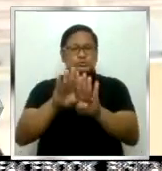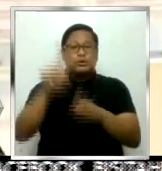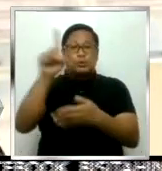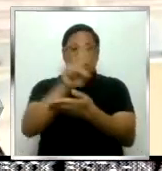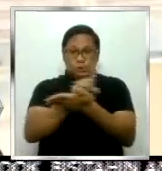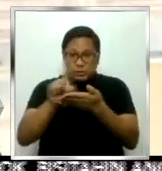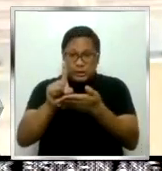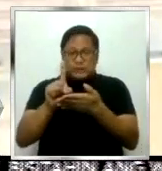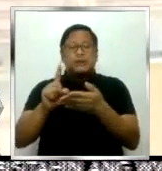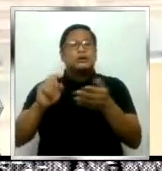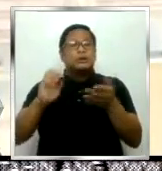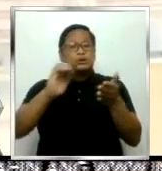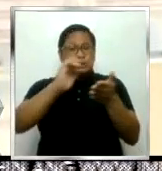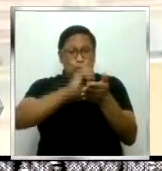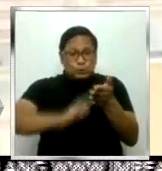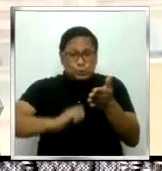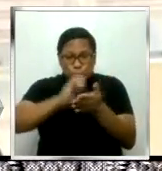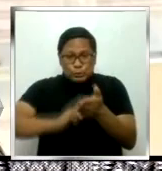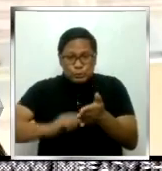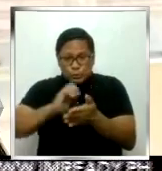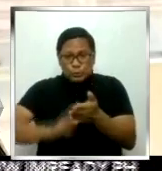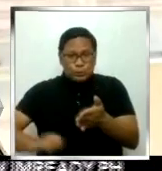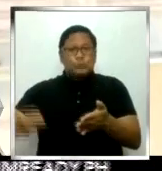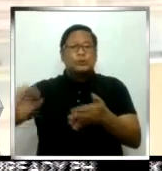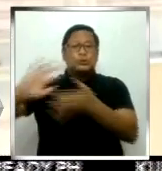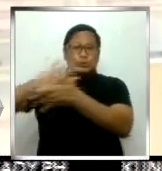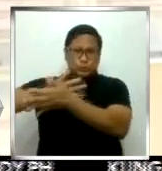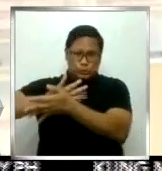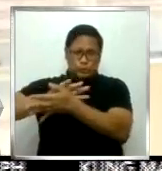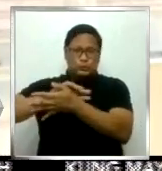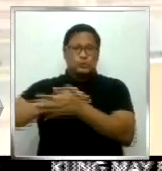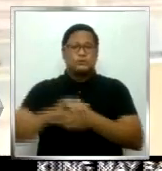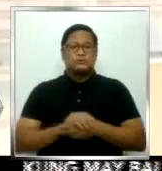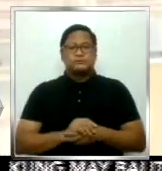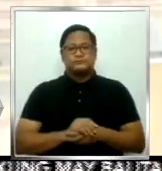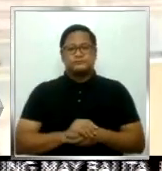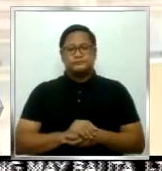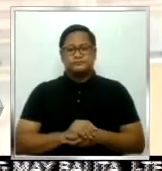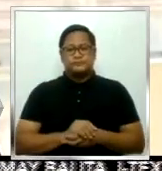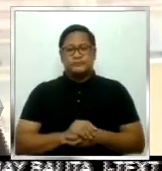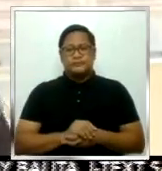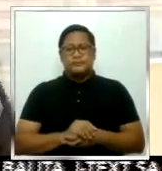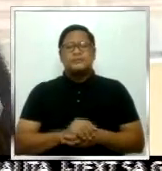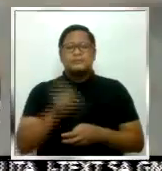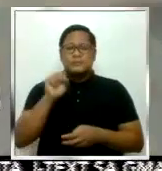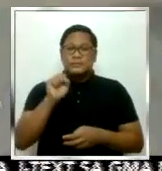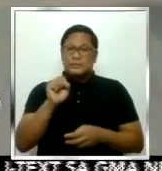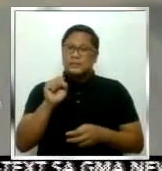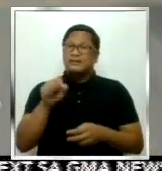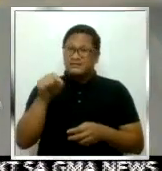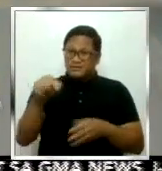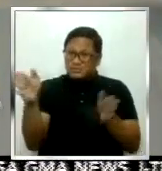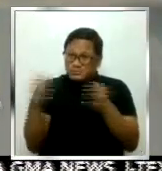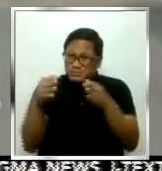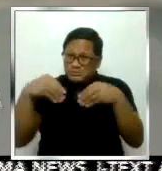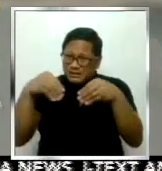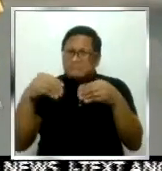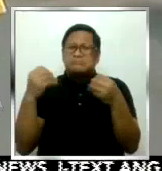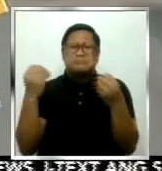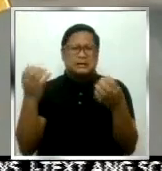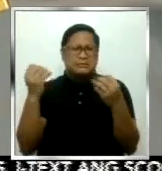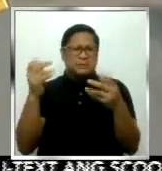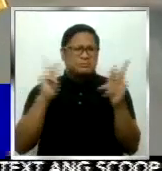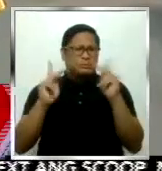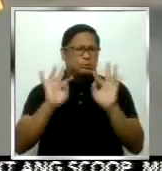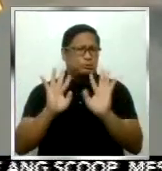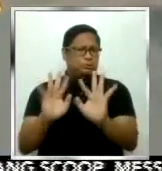yung volume ng tao sa kalsada. Kasi talagang mataong lugar po itong. Ngayon naka-localized ECQ sila